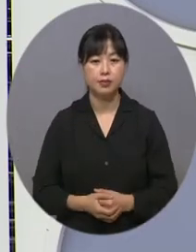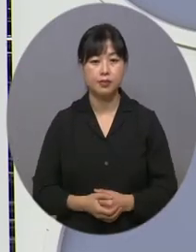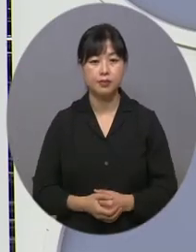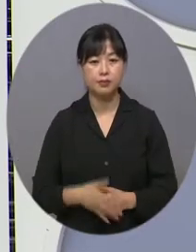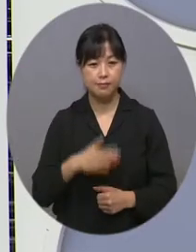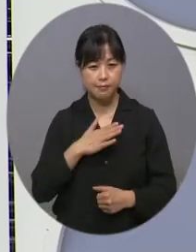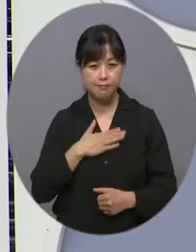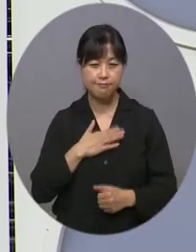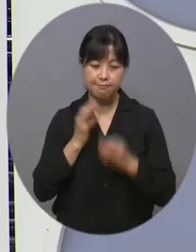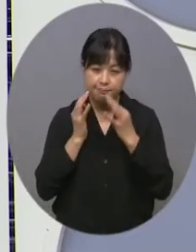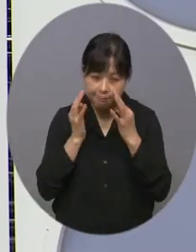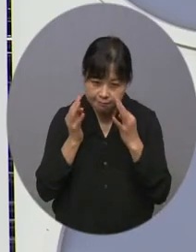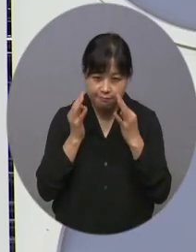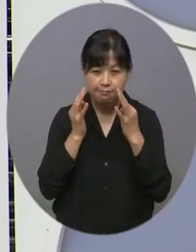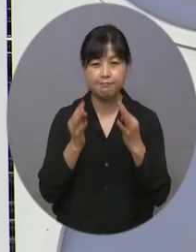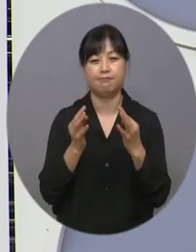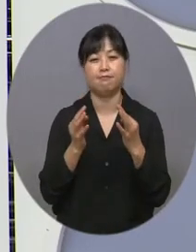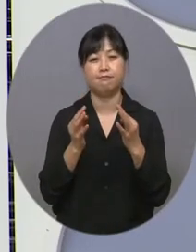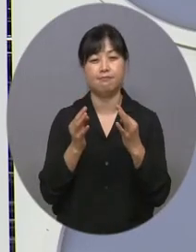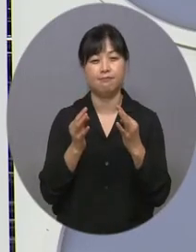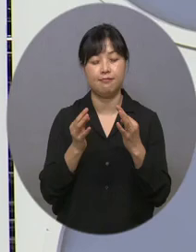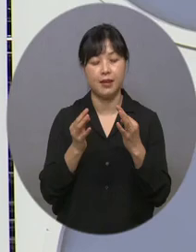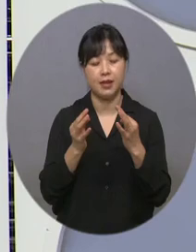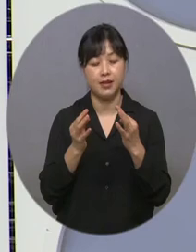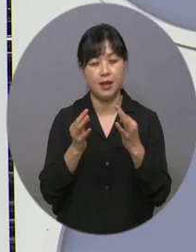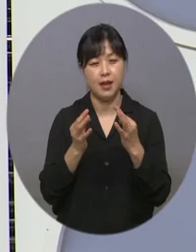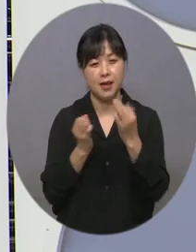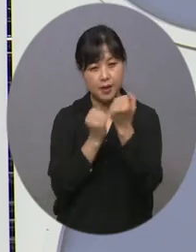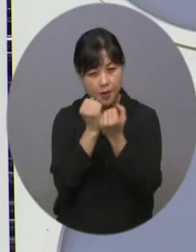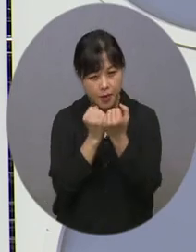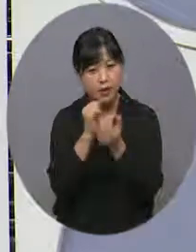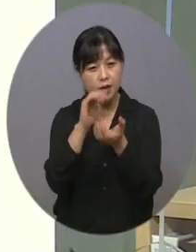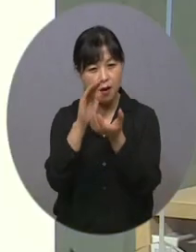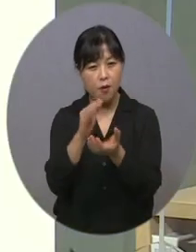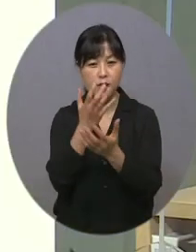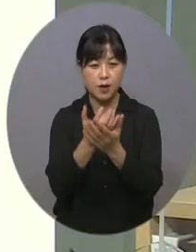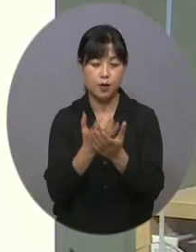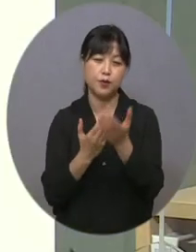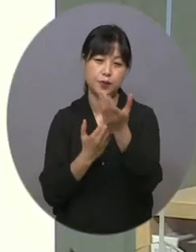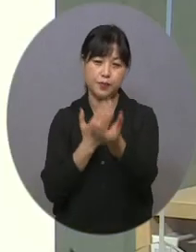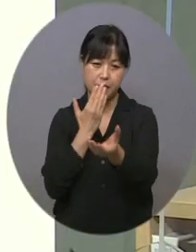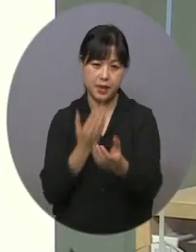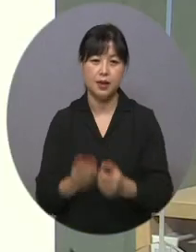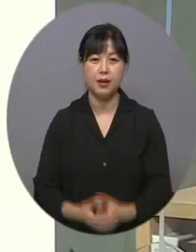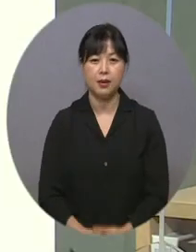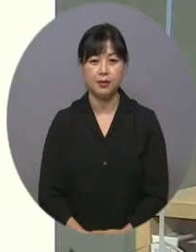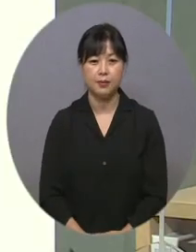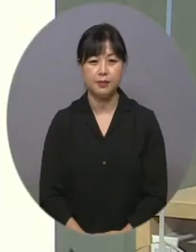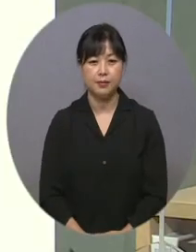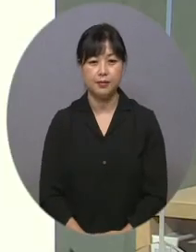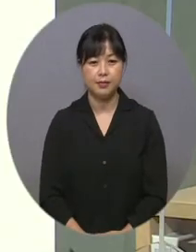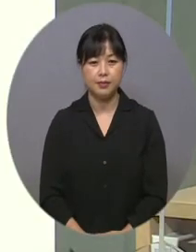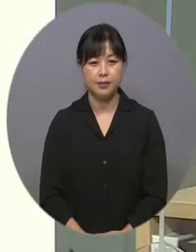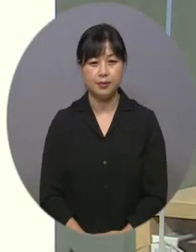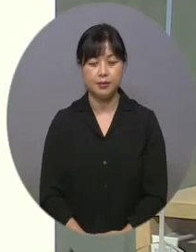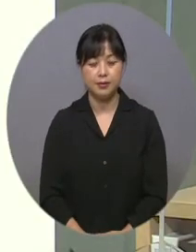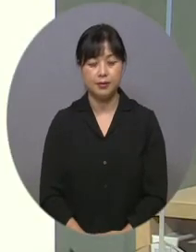저희가 성심성의껏 알려드리고 필요한 자료를 제공할 겁니다. 네. 지금 얘기를